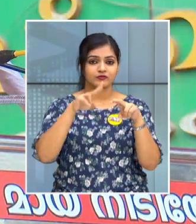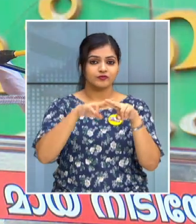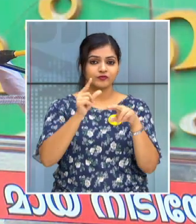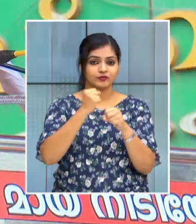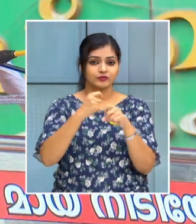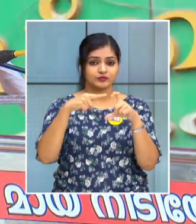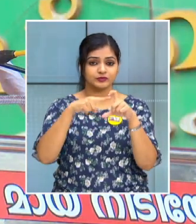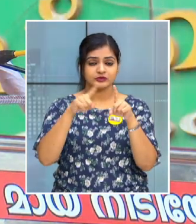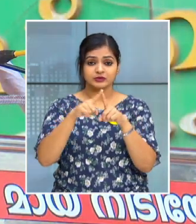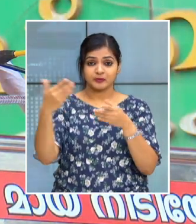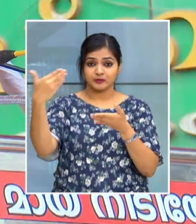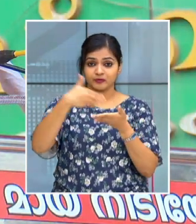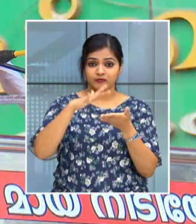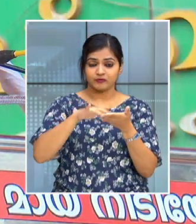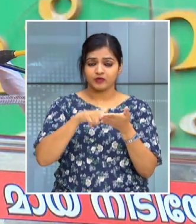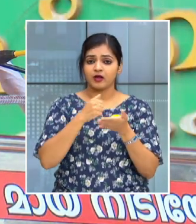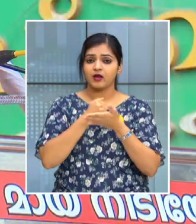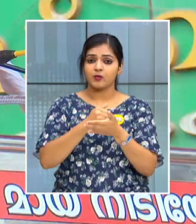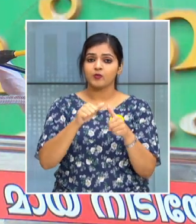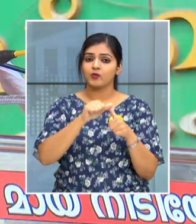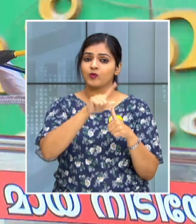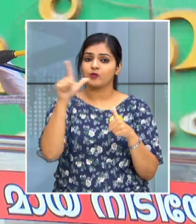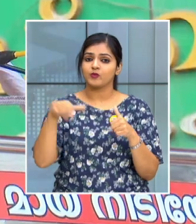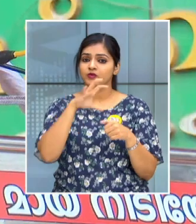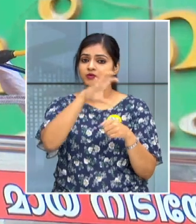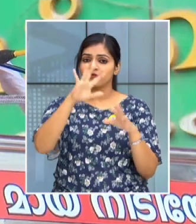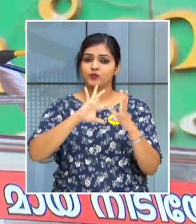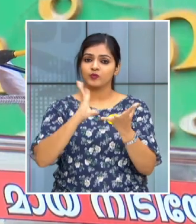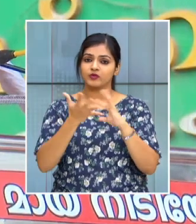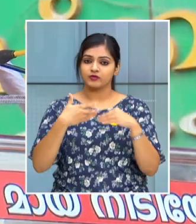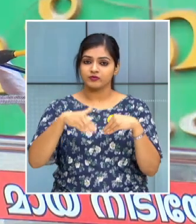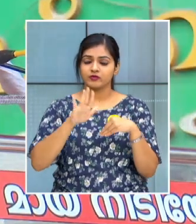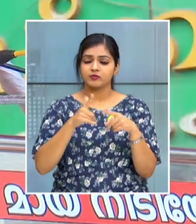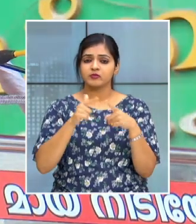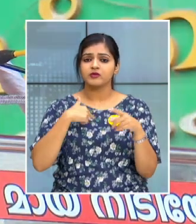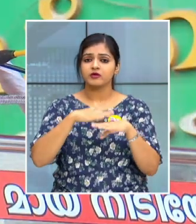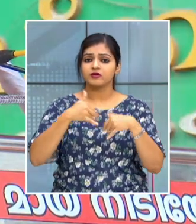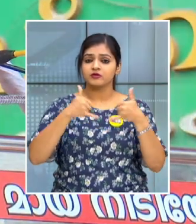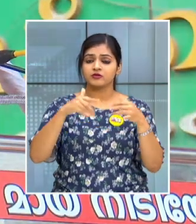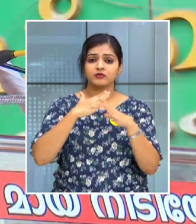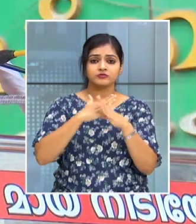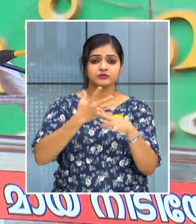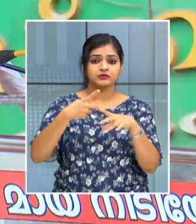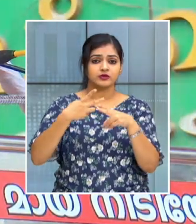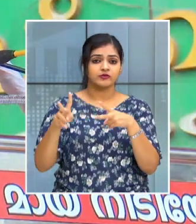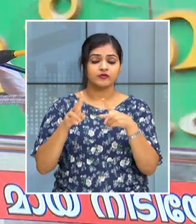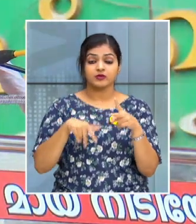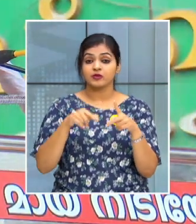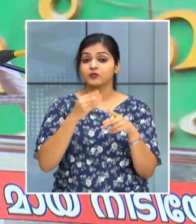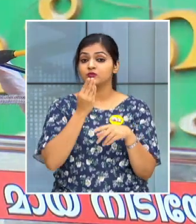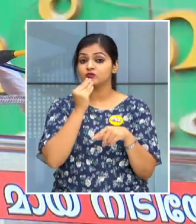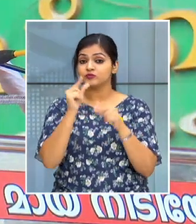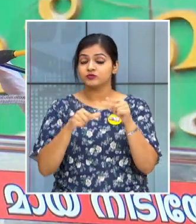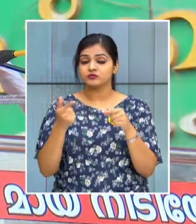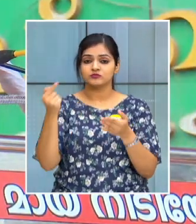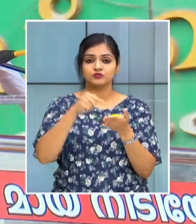ലോകത്തൊരു രാജ്യവും വിവേചനം കാണിക്കുന്നില്ല, നമ്മളത് കാണിക്കുന്നു. പ്രധാന ഉദ്ദേശം മുസ്ലിമിന് പൗരത്വം